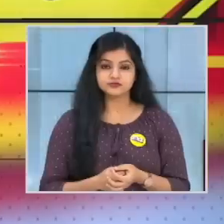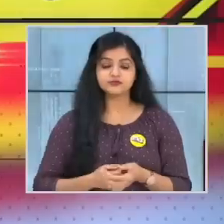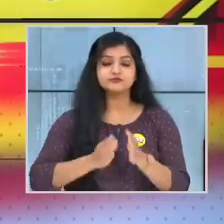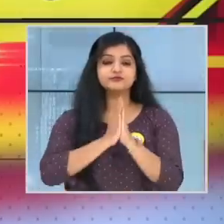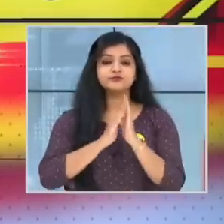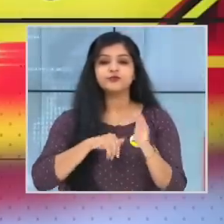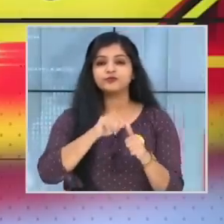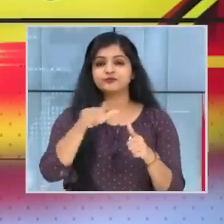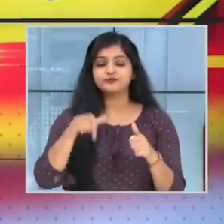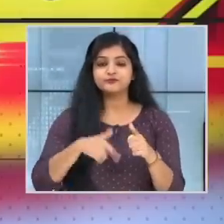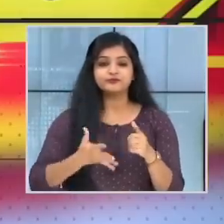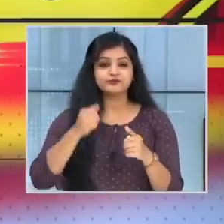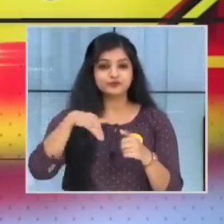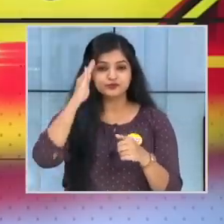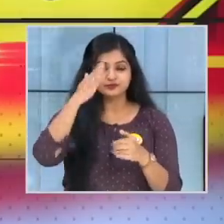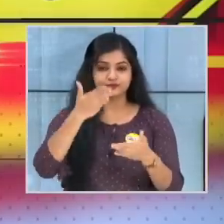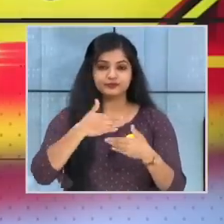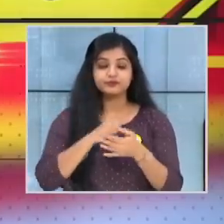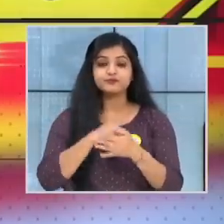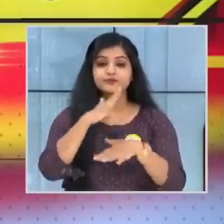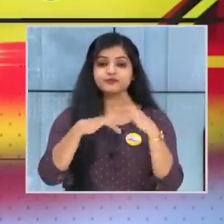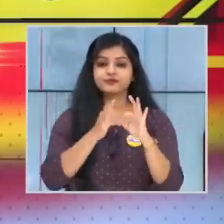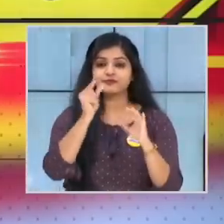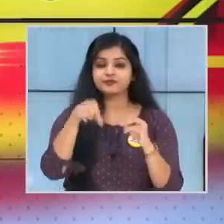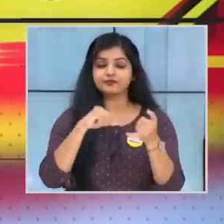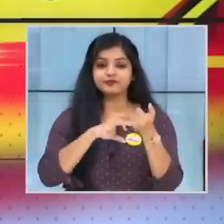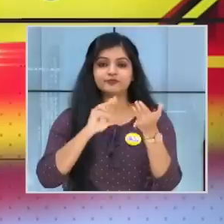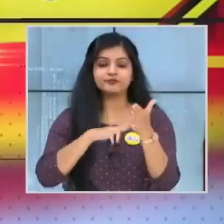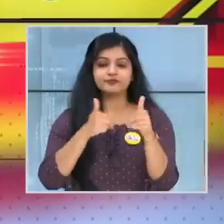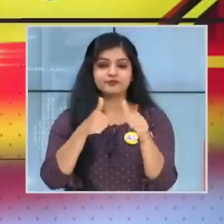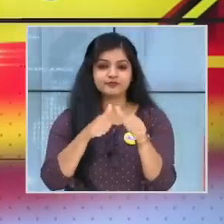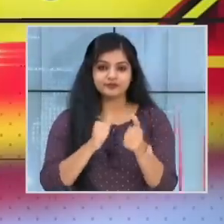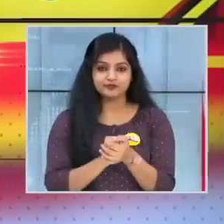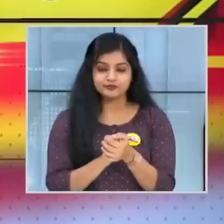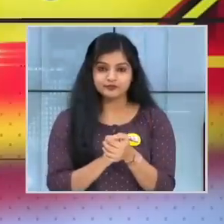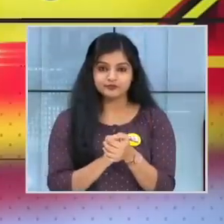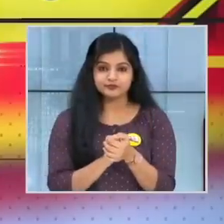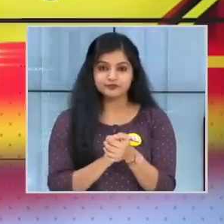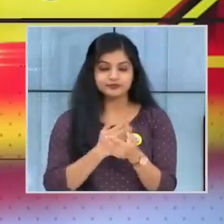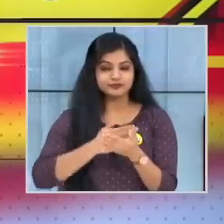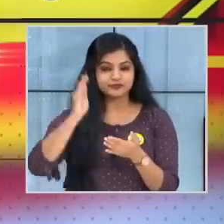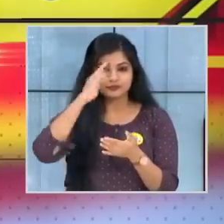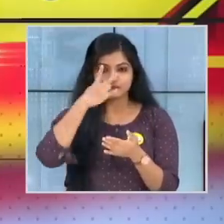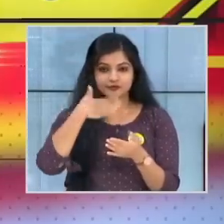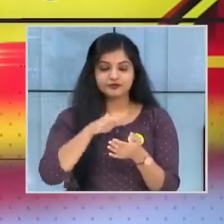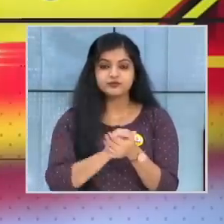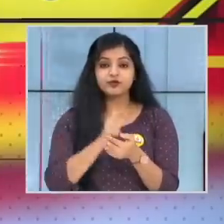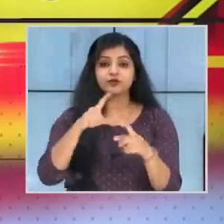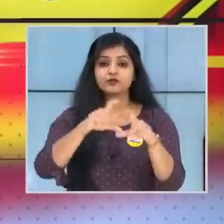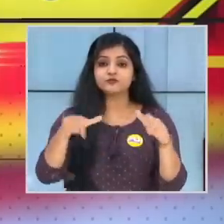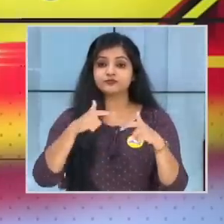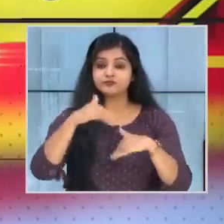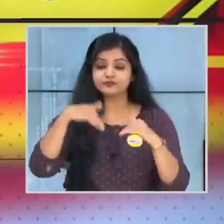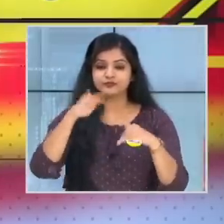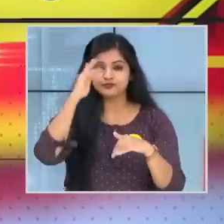നമസ്കാരം എല്ലാ പ്രേക്ഷകർക്കും ഇപ്പോൾ കിട്ടിയതിലേക്ക് സ്വാഗതം. ഞാൻ പ്രവിതാലക്ഷ്മി. എന്നോടൊപ്പം കേൾവി പരിമിതരെ സഹായിക്കാൻ സോന ജറിയം ചേരുന്നു. വിശദമായ വാർത്തകൾ നോക്കാം. ലോക്സഭാ